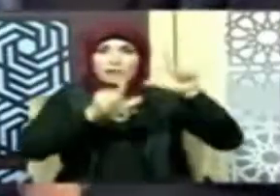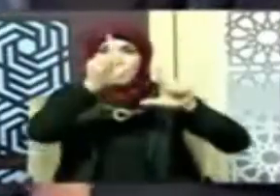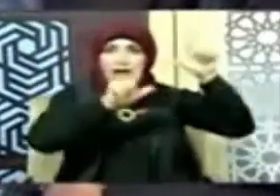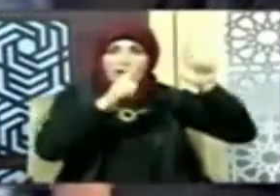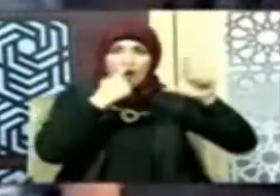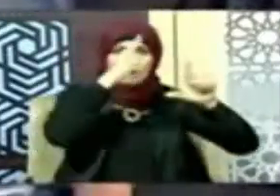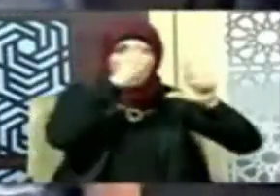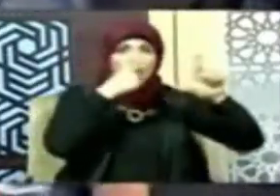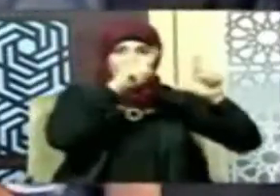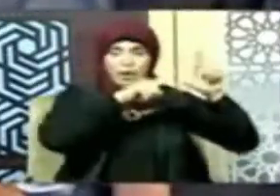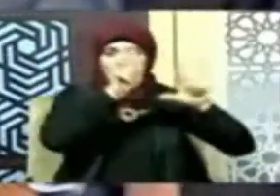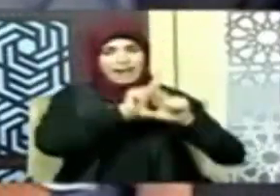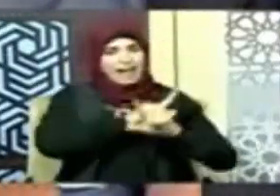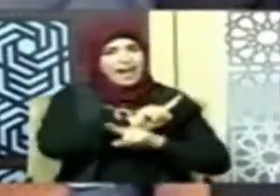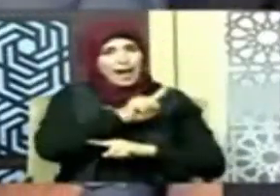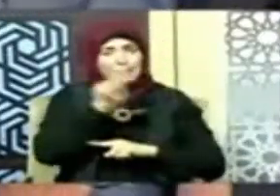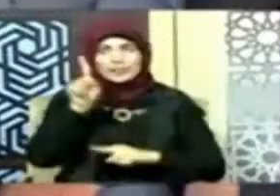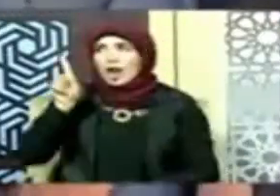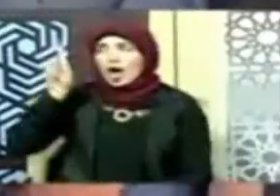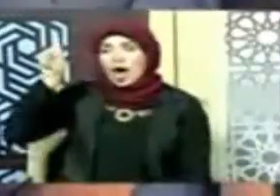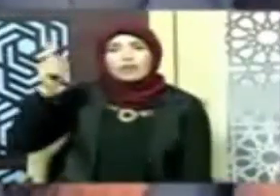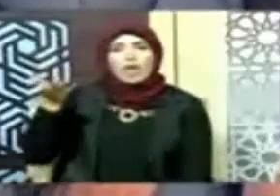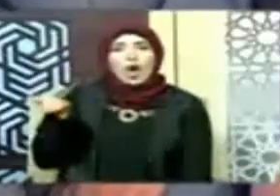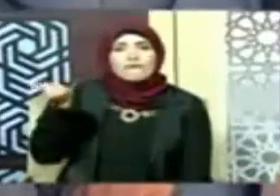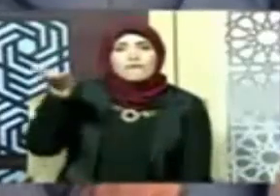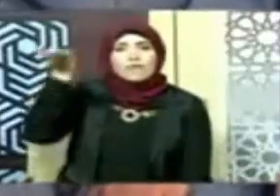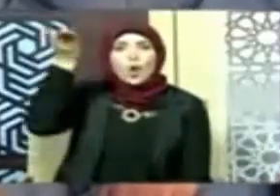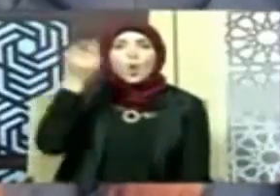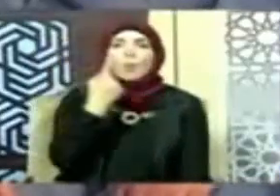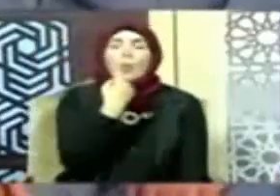الله فوق الخلق فيها وحده،